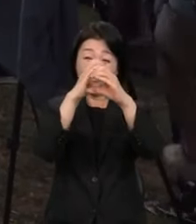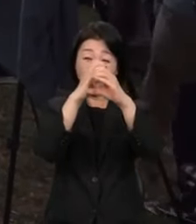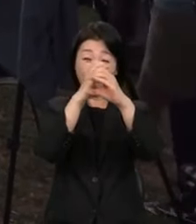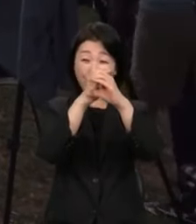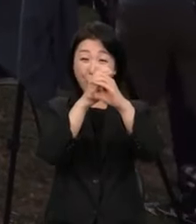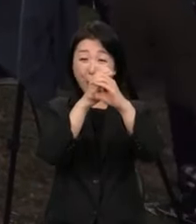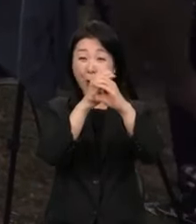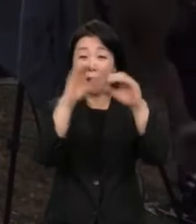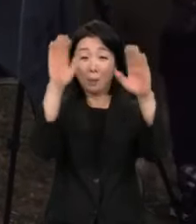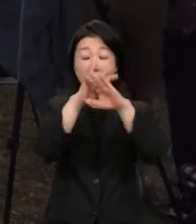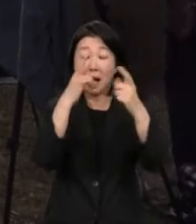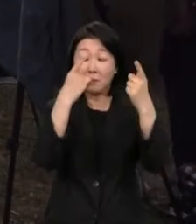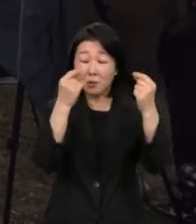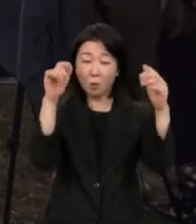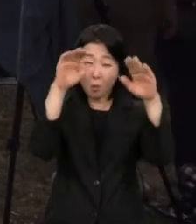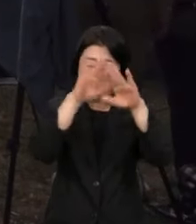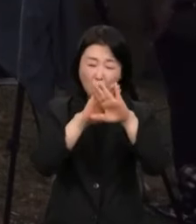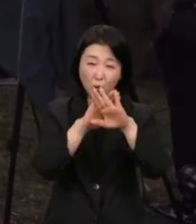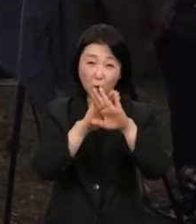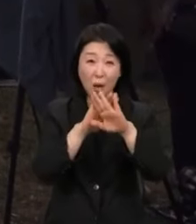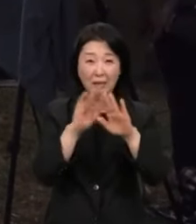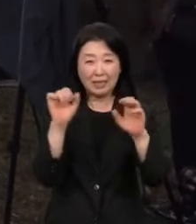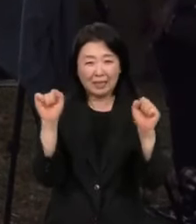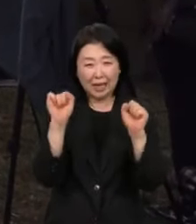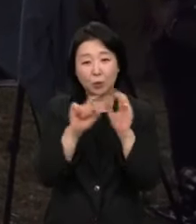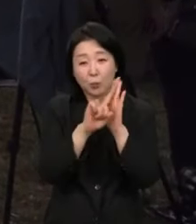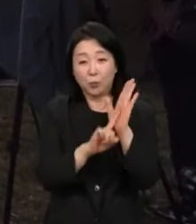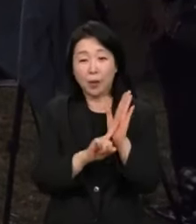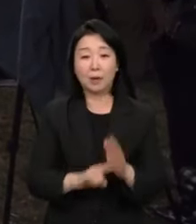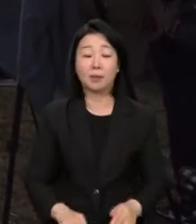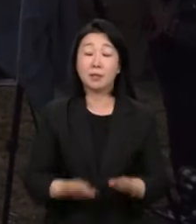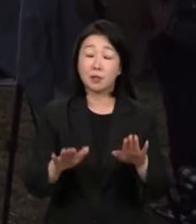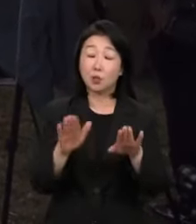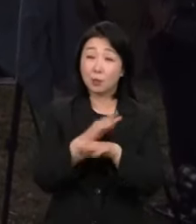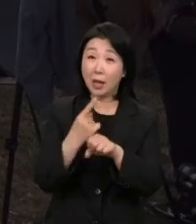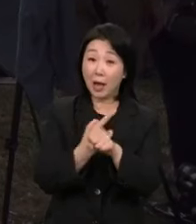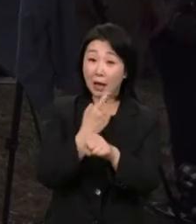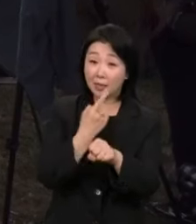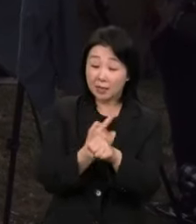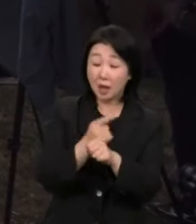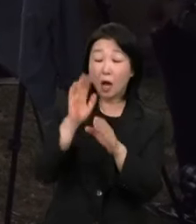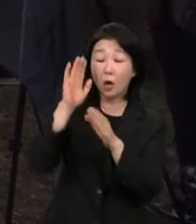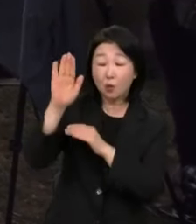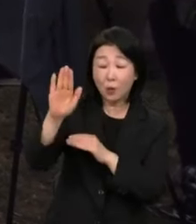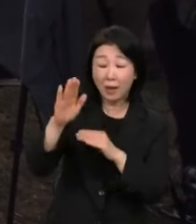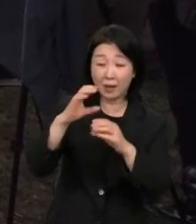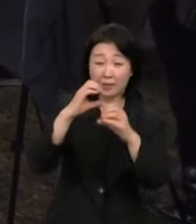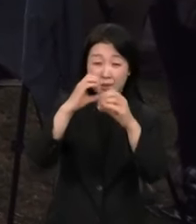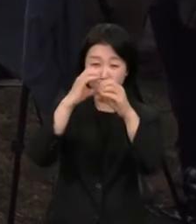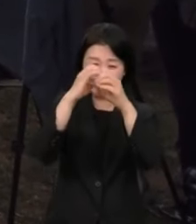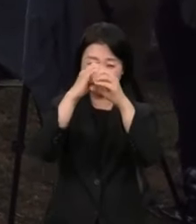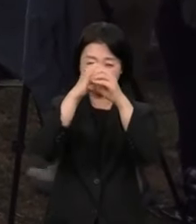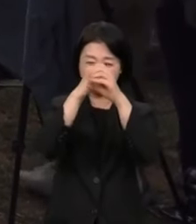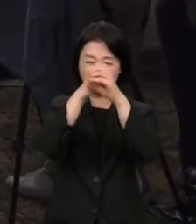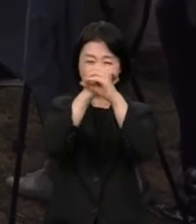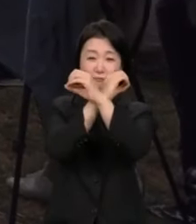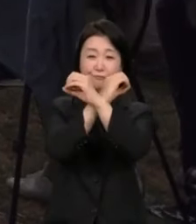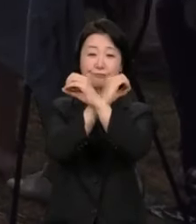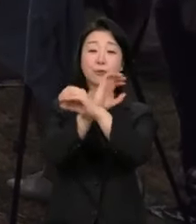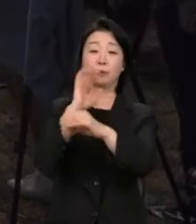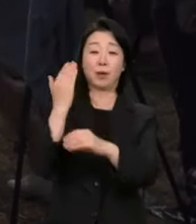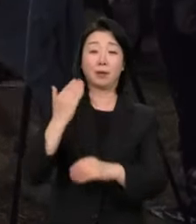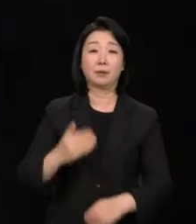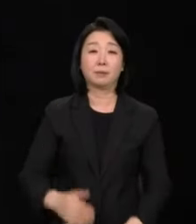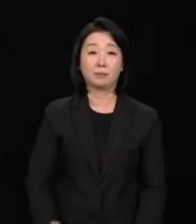저녁처럼 어두워졌고요. 그리고 기온도 살짝 내려간 느낌입니다. 지금부터 1시간 정도가 지나야 태양은 달에서 완전히 벗어날 수